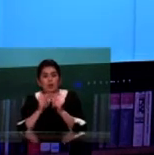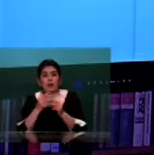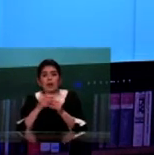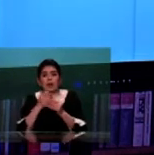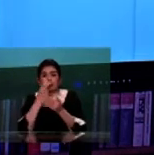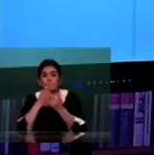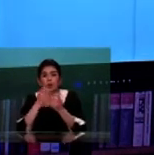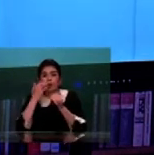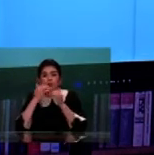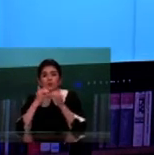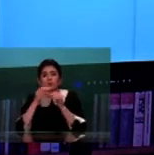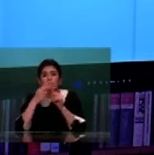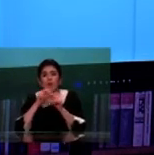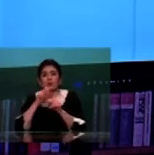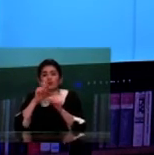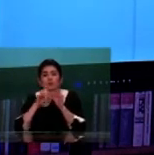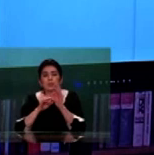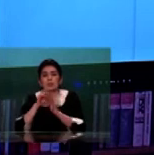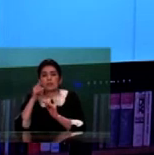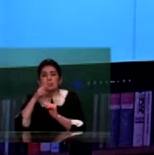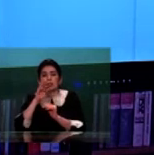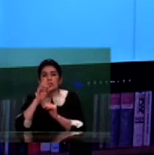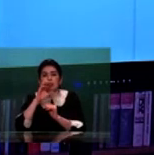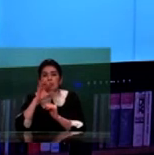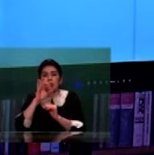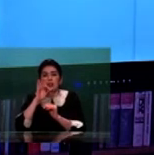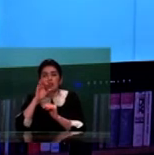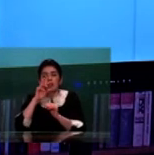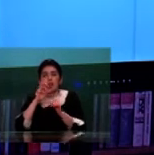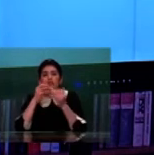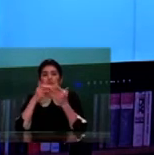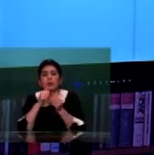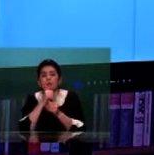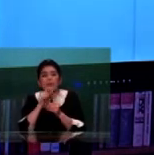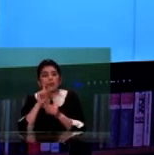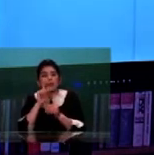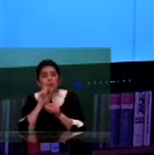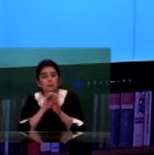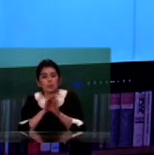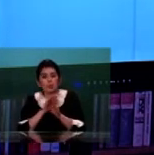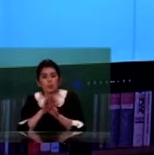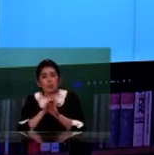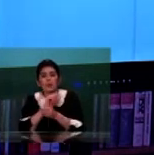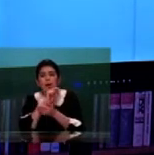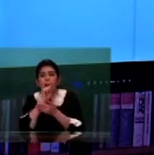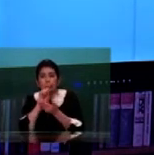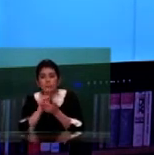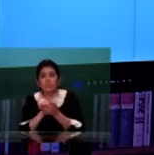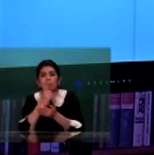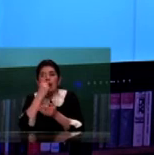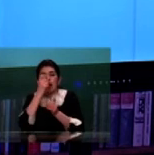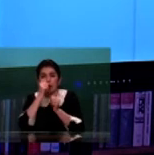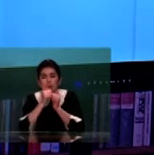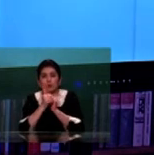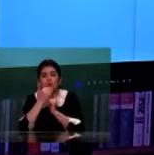Qaraymiz. O'rta arifmetikdan ko'ra dispersiyani hisoblab ko'ramiz. Demak, nima qildik? Albatta, har